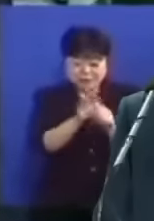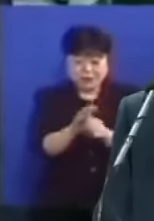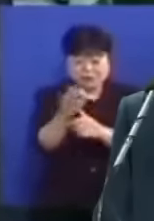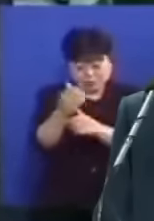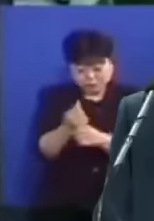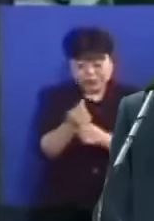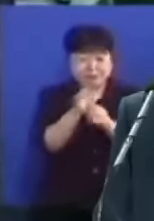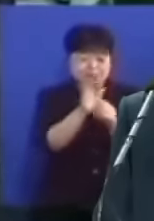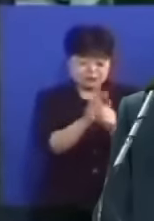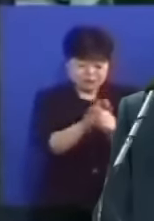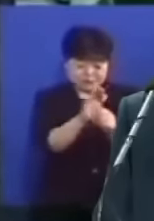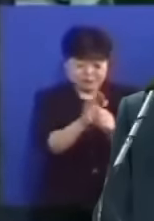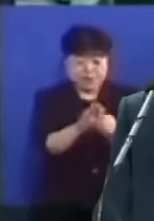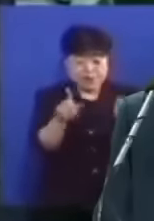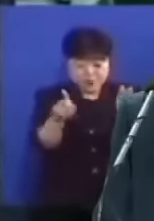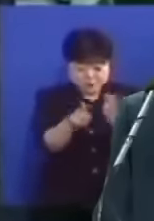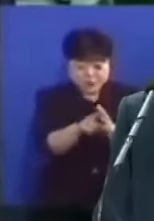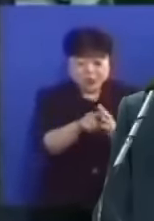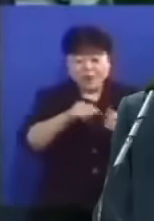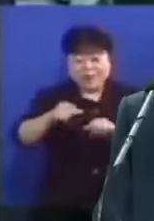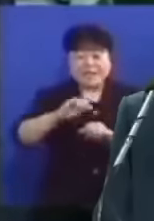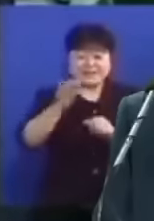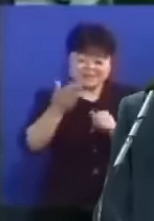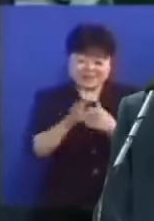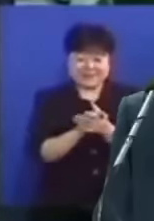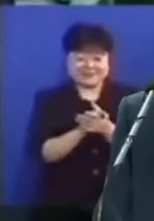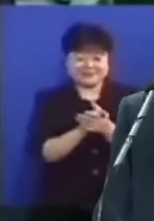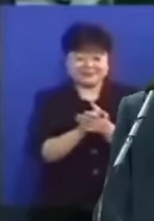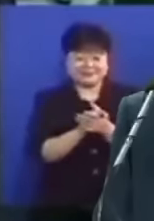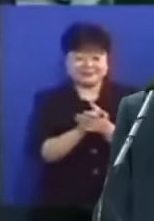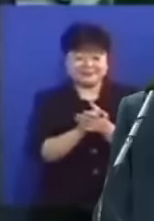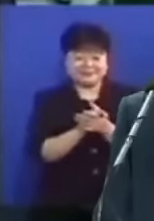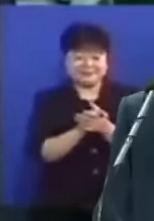붙들어 주신다는 것을 믿고서 해야 되는 것입니다.